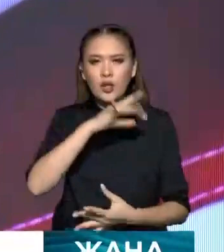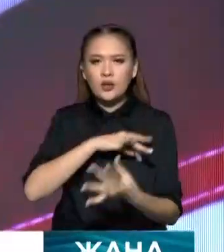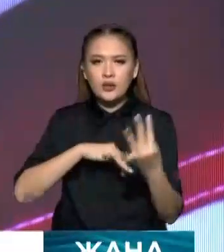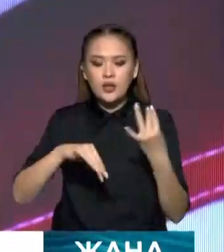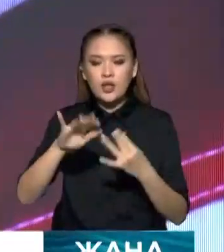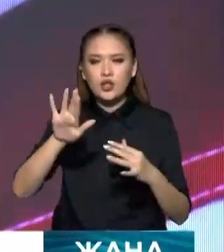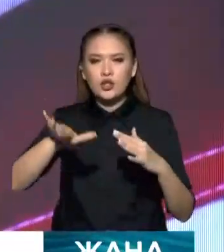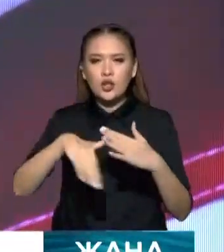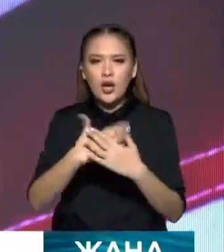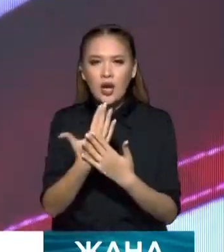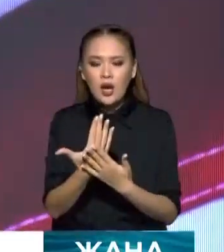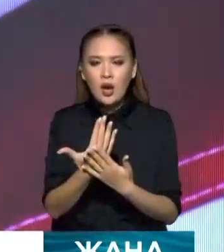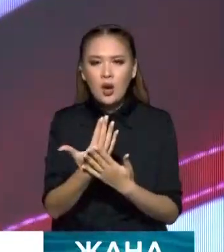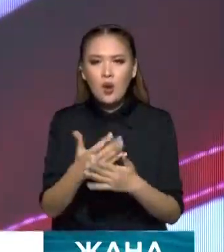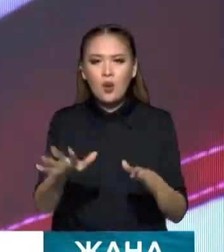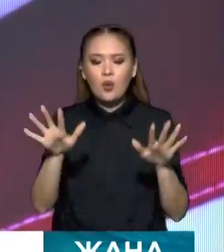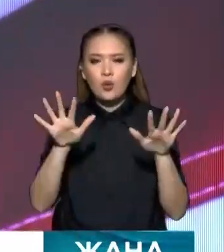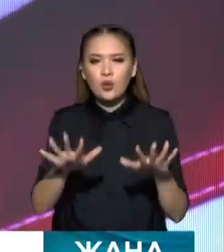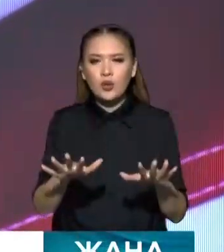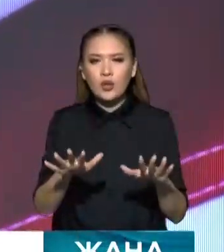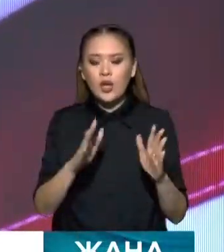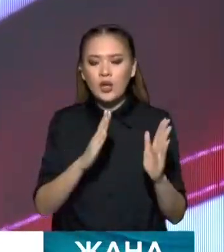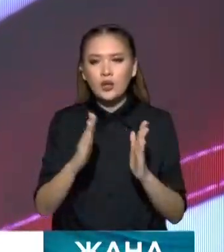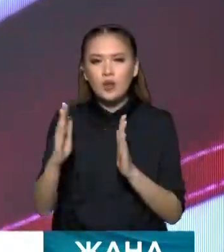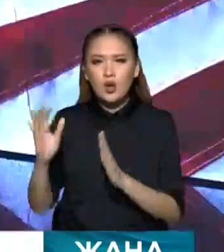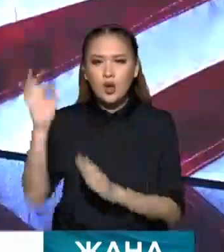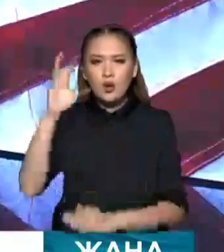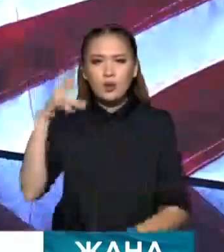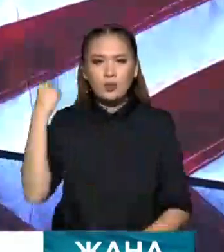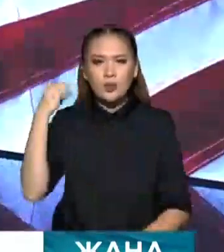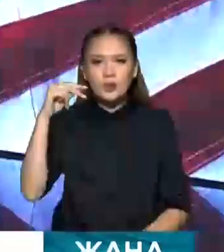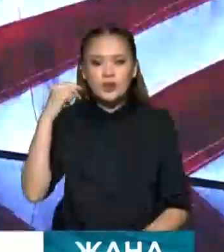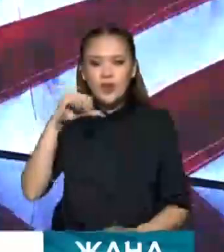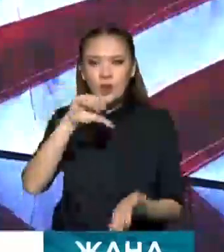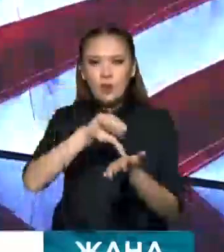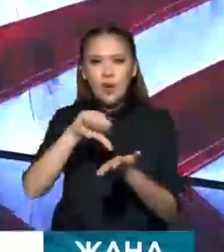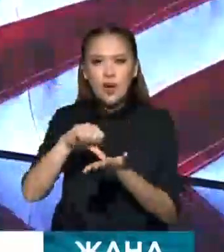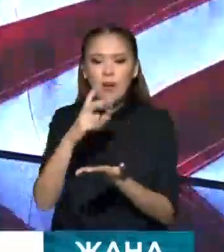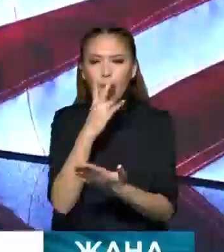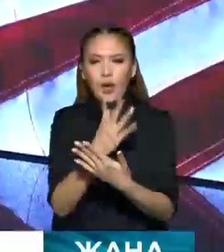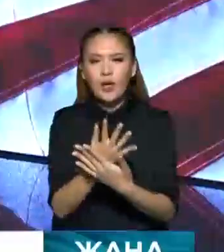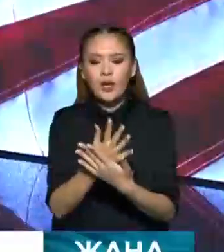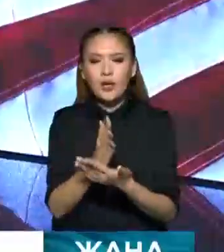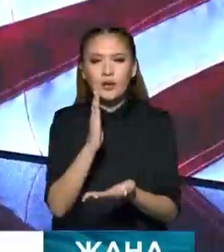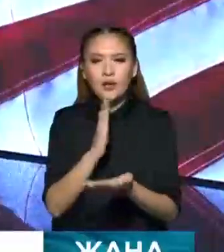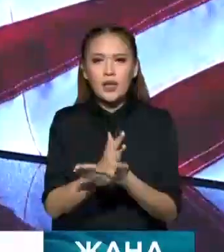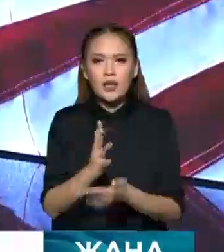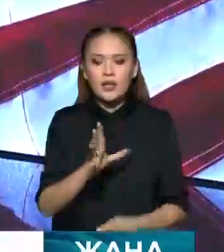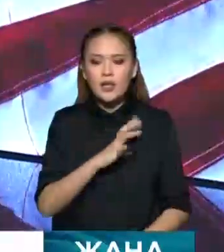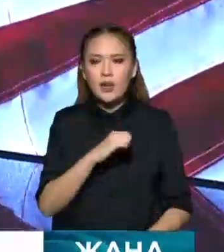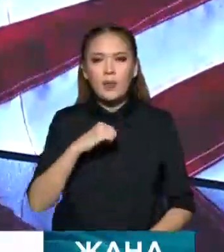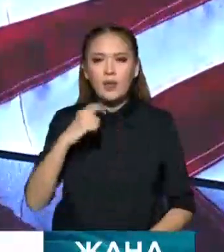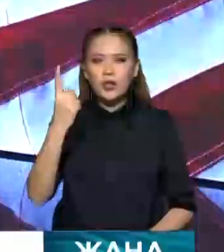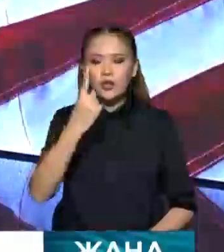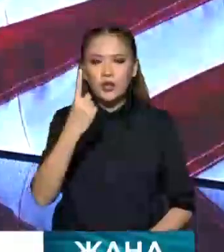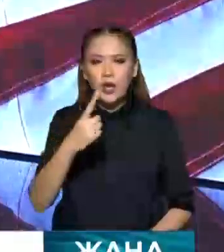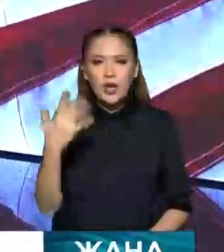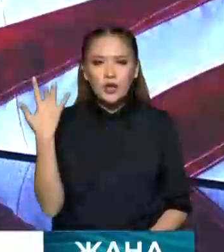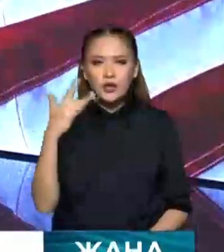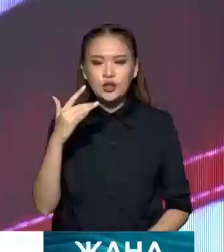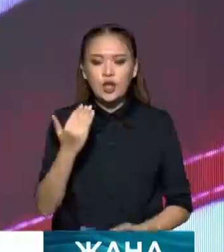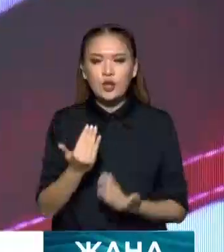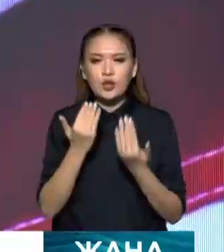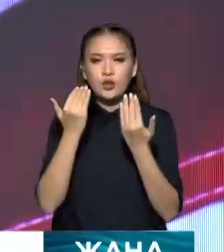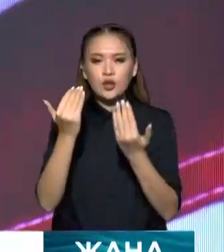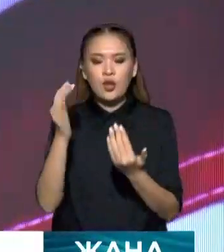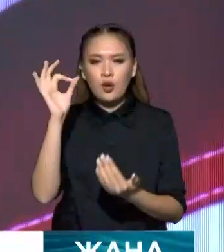саяси моделін орнату мүмкіндігінің пысықтап жатқан президент көрінісін айтып жатыр. Ең алдымен шетелдік инвесторлар үшін мемлекеттің